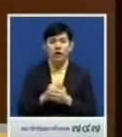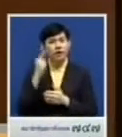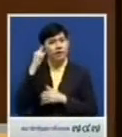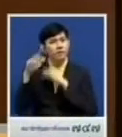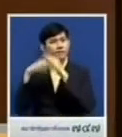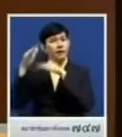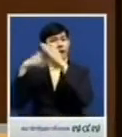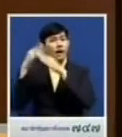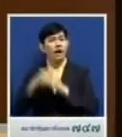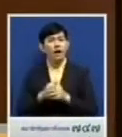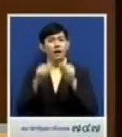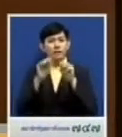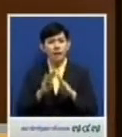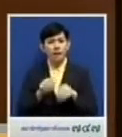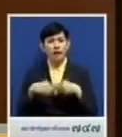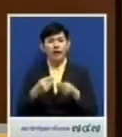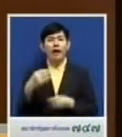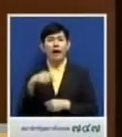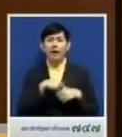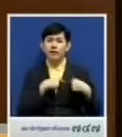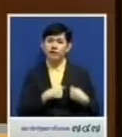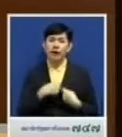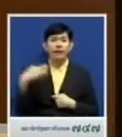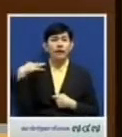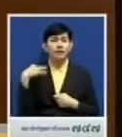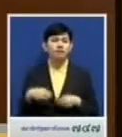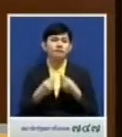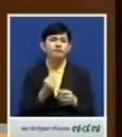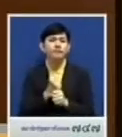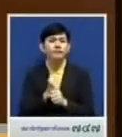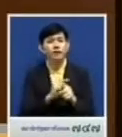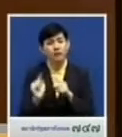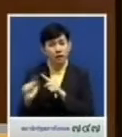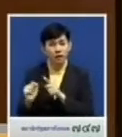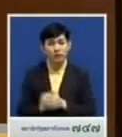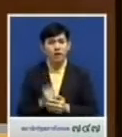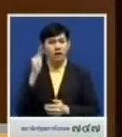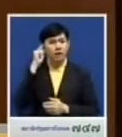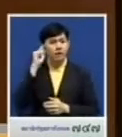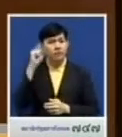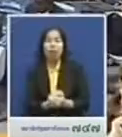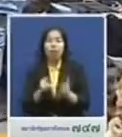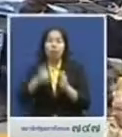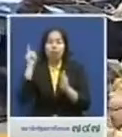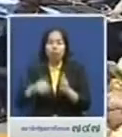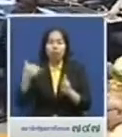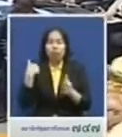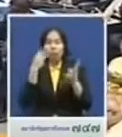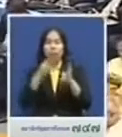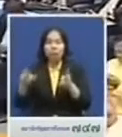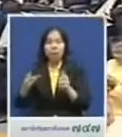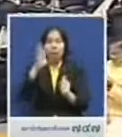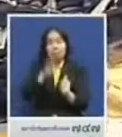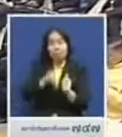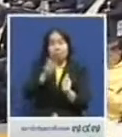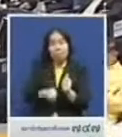านยังทำได้ไม่ดีนัก คือแตะนโยบายได้ไม่ค่อยลึกซึ้งเท่าที่ควรจะเป็นอย่างนั้น ถูกต้องครับคือผมคิดว่ามันจะเป็นประโยชน์กับพี่น้องประชาช